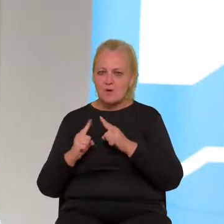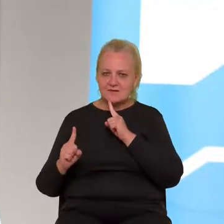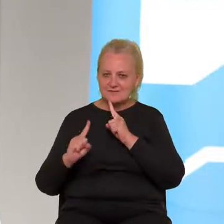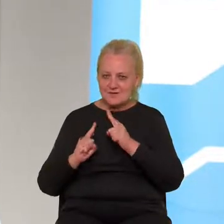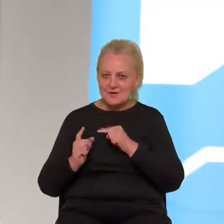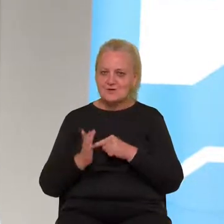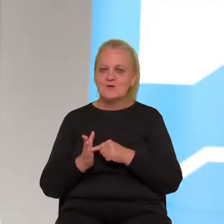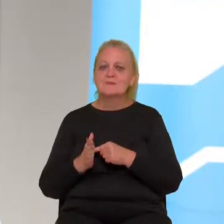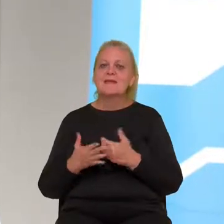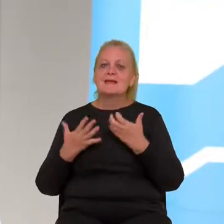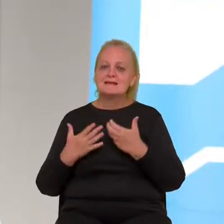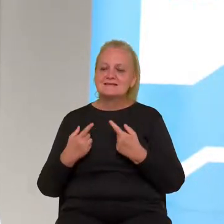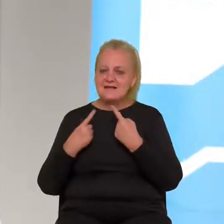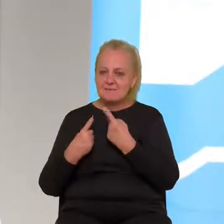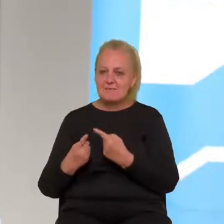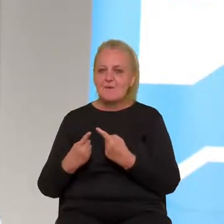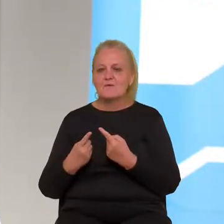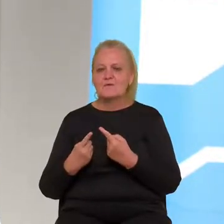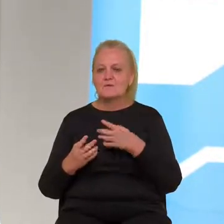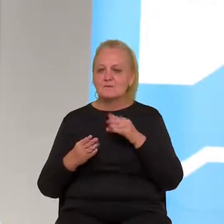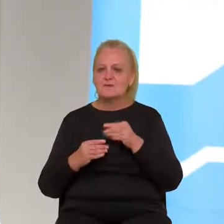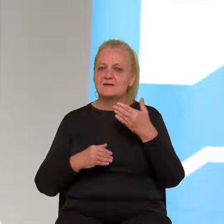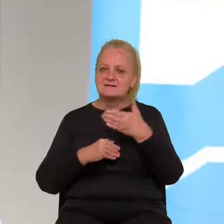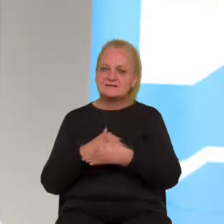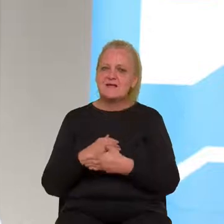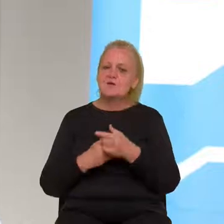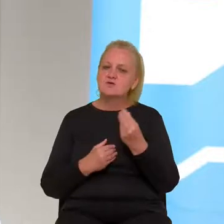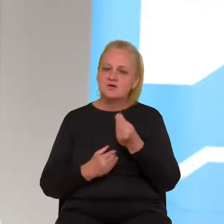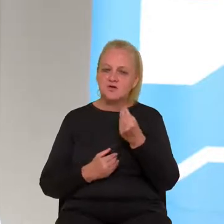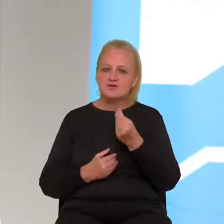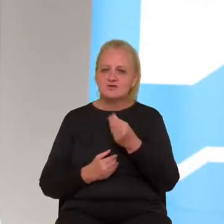powiedzieć słowem zakończenia moich pytań